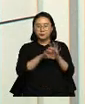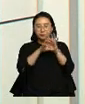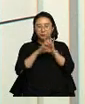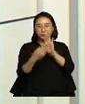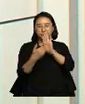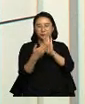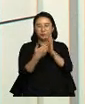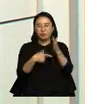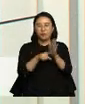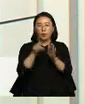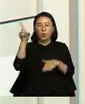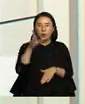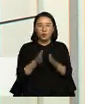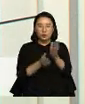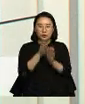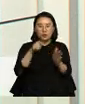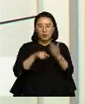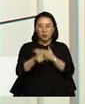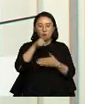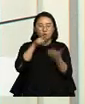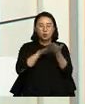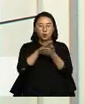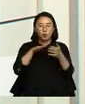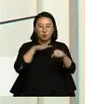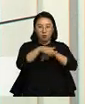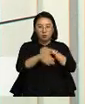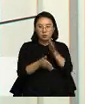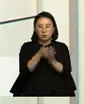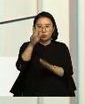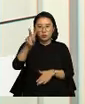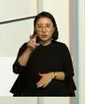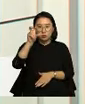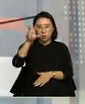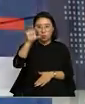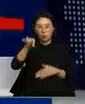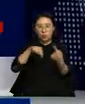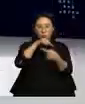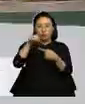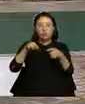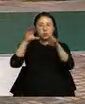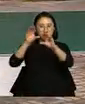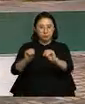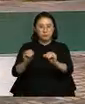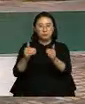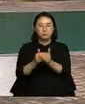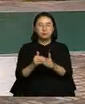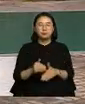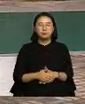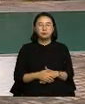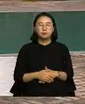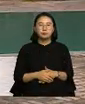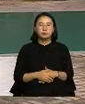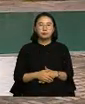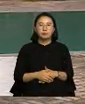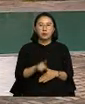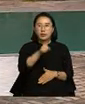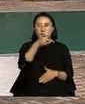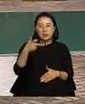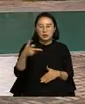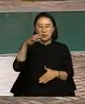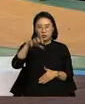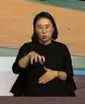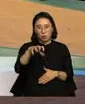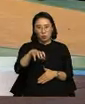코로나19 예방을 위해 고양시가 야외 물놀이형 수경시설 25곳의 운영을 전면 중단했습니다.